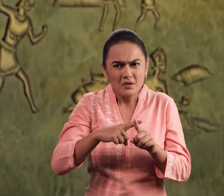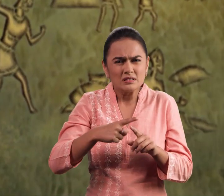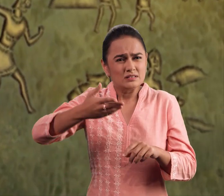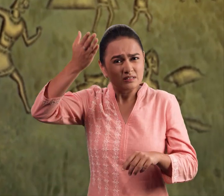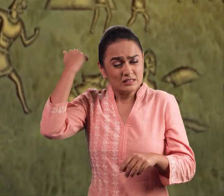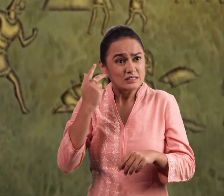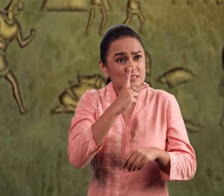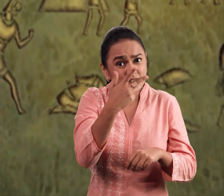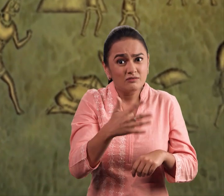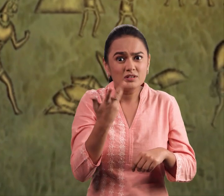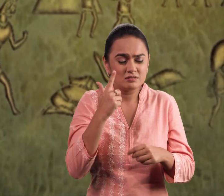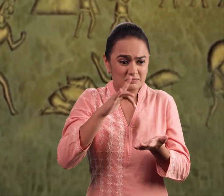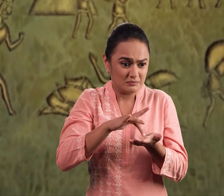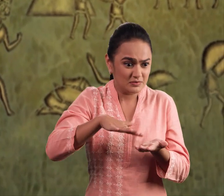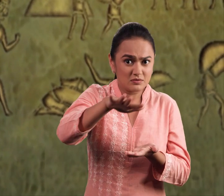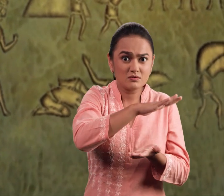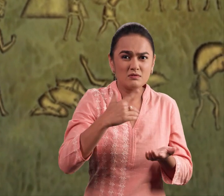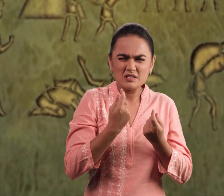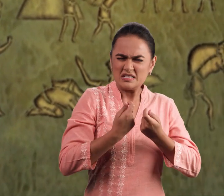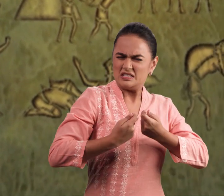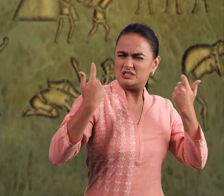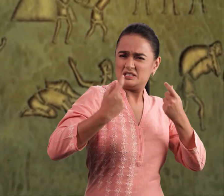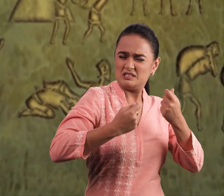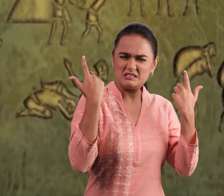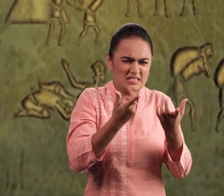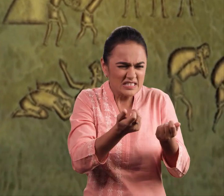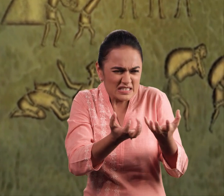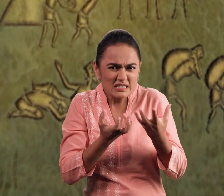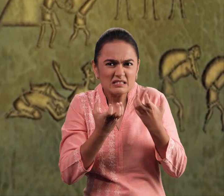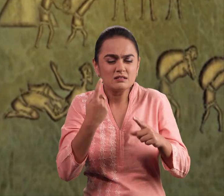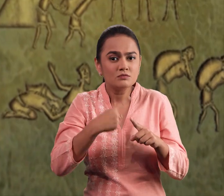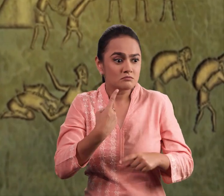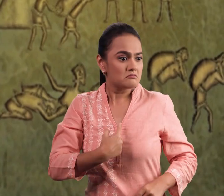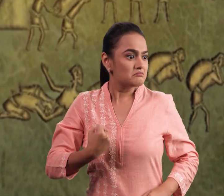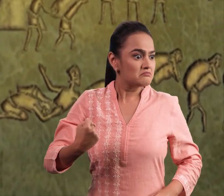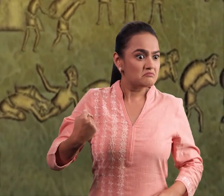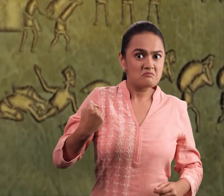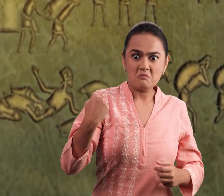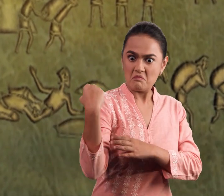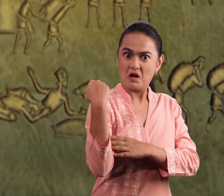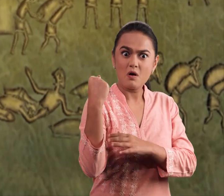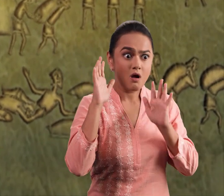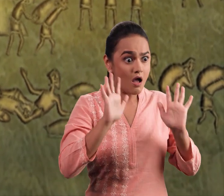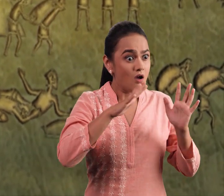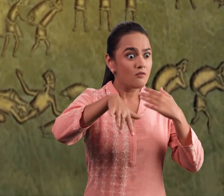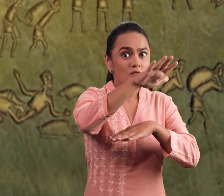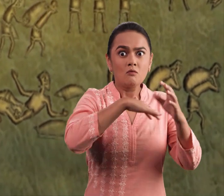एक ऐसा समय जब धरती पर धन और शक्ति के लालच में अंधे आतताइयों का राज